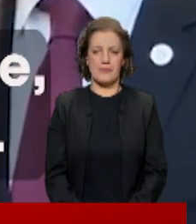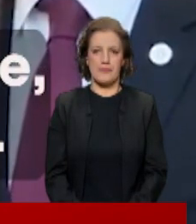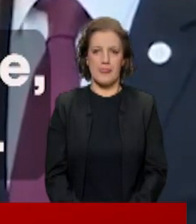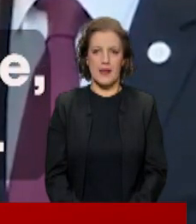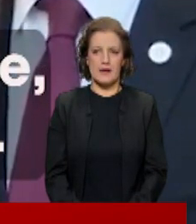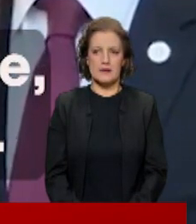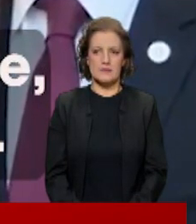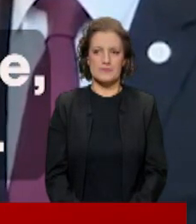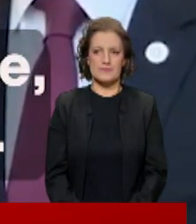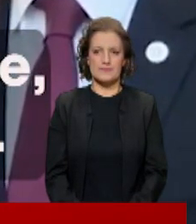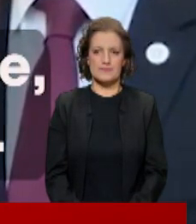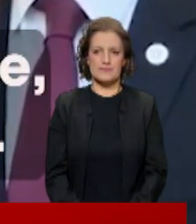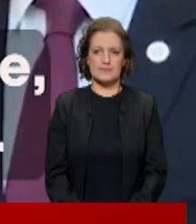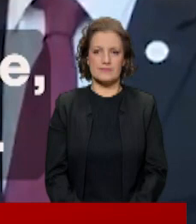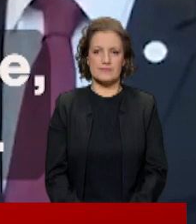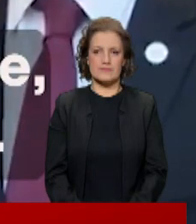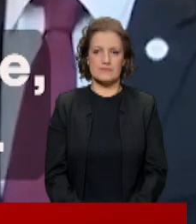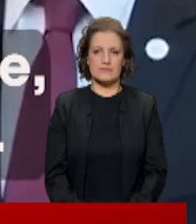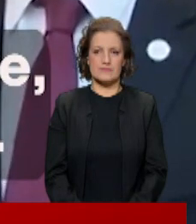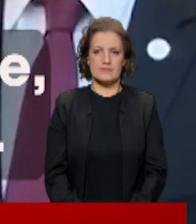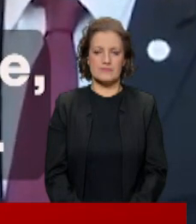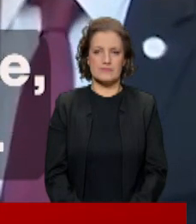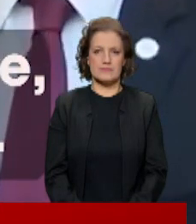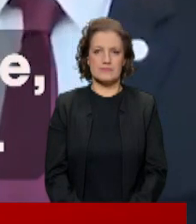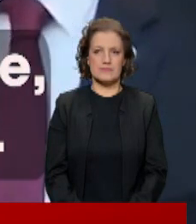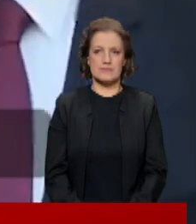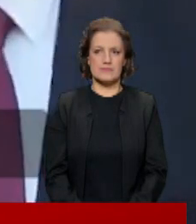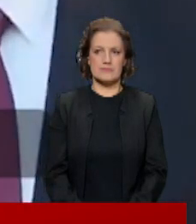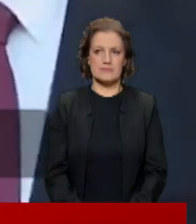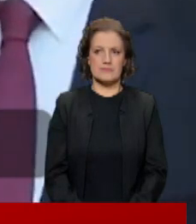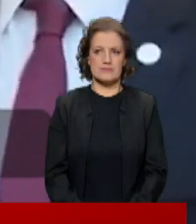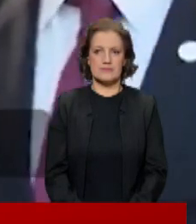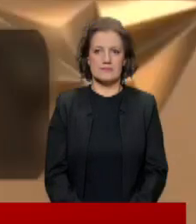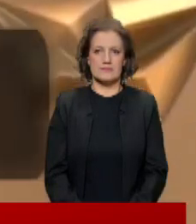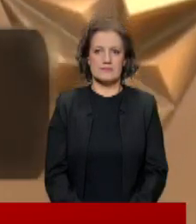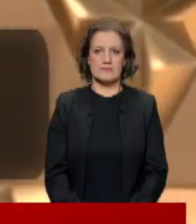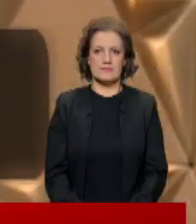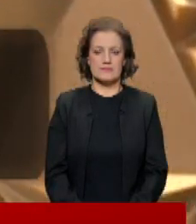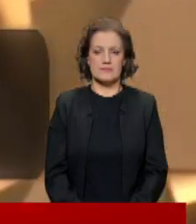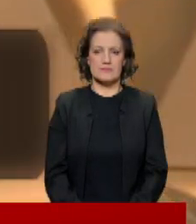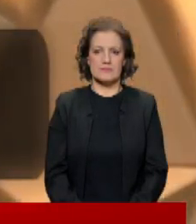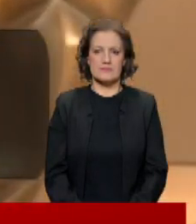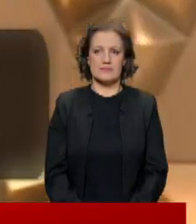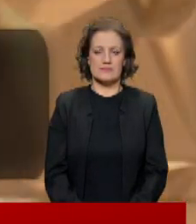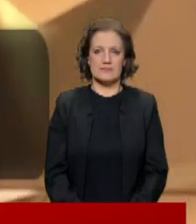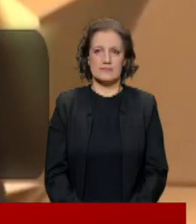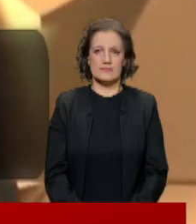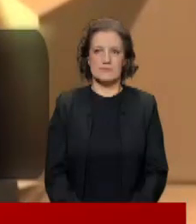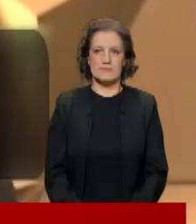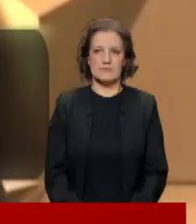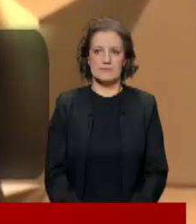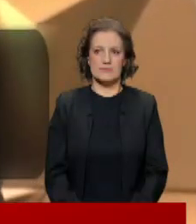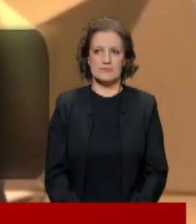tehdit, ne araba çekme, ne eylem sökmüyor. Ankara halkına hizmet etmek lazım. Elbette destek olacağız.